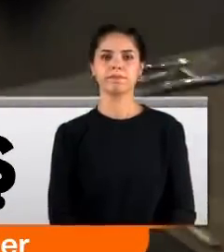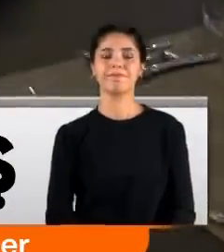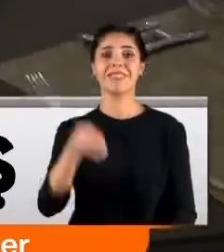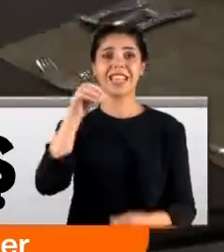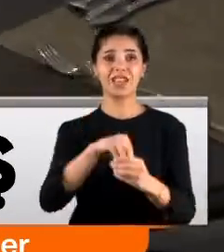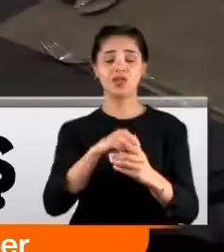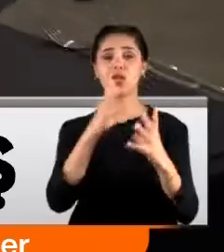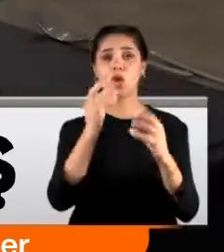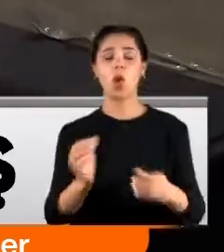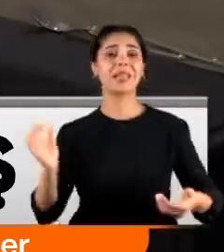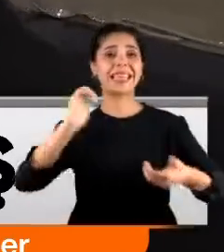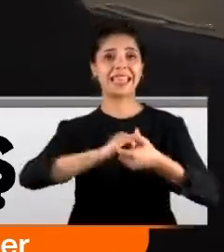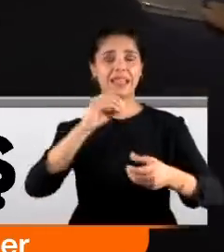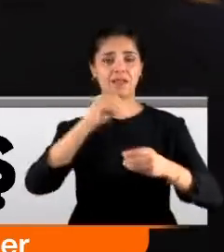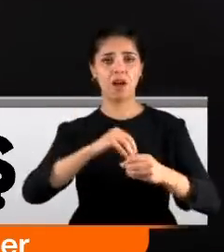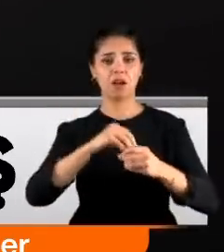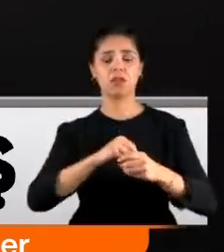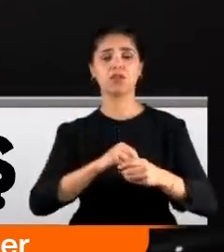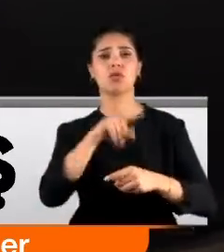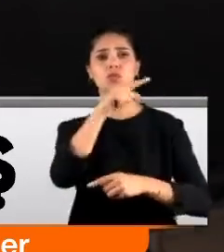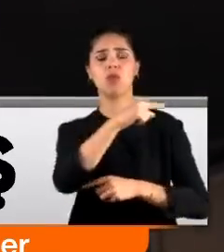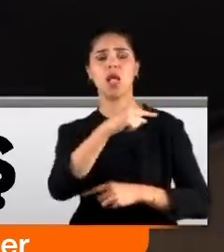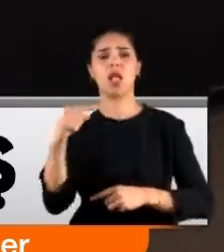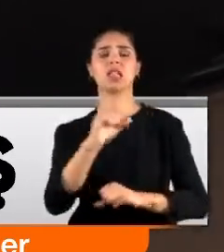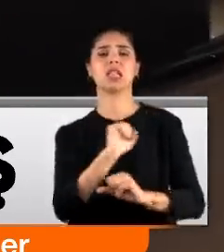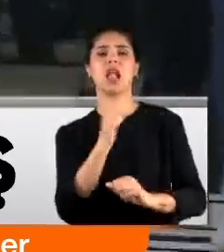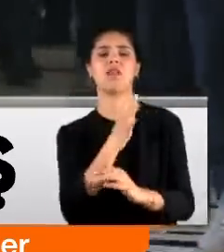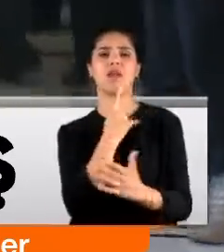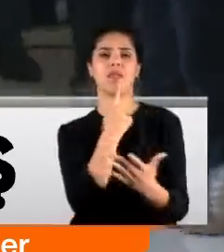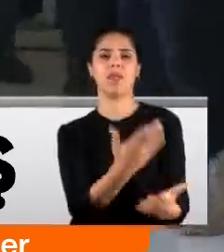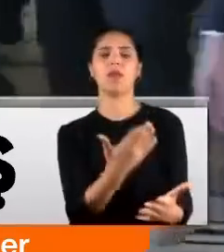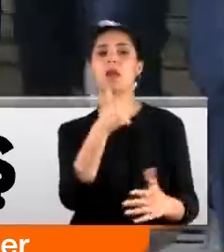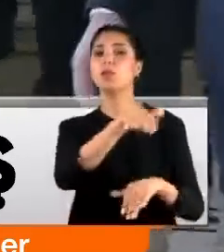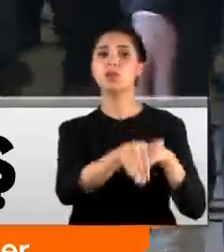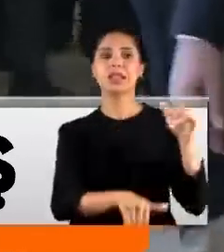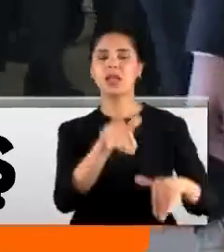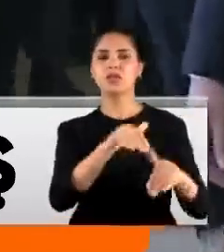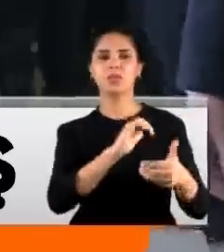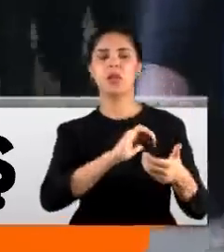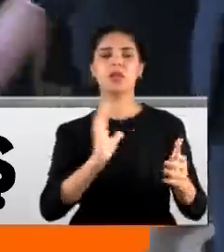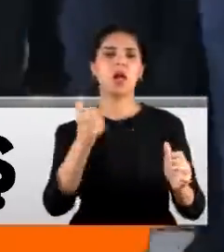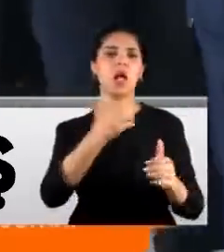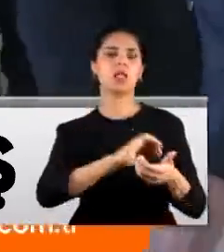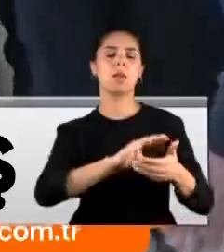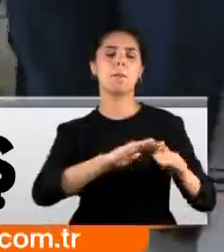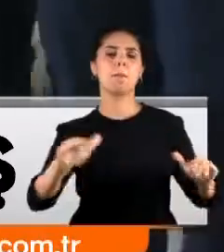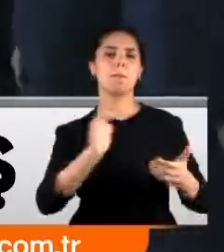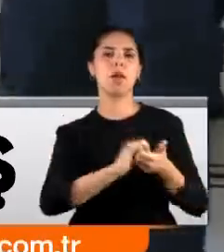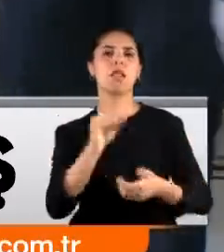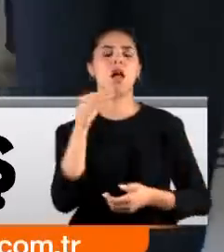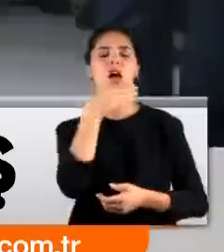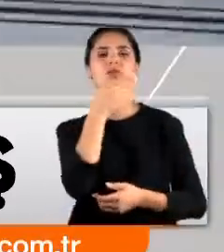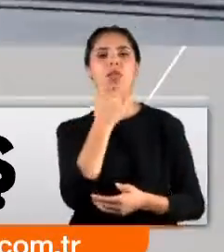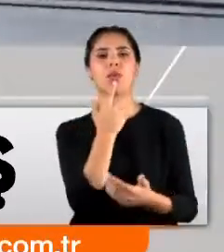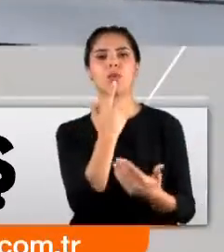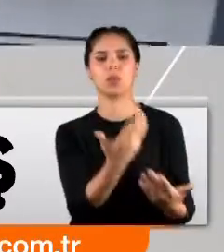İçinde bulunduğu ittifak için açık açık etkisiz dedi. Seçimlerde Altılı Masa'nın bir avantaj sağlamayacağını da sözlerine